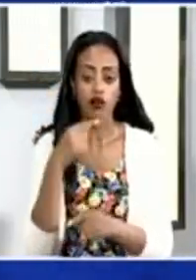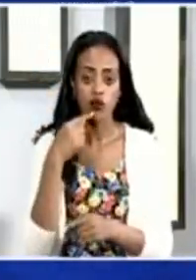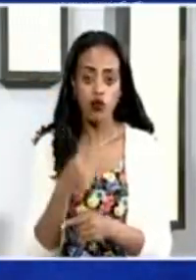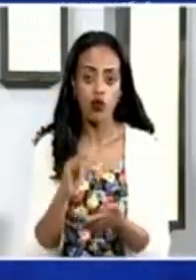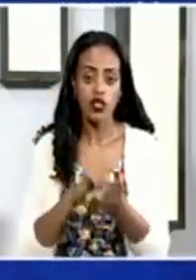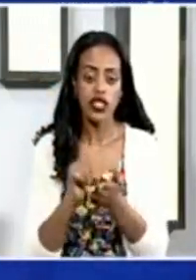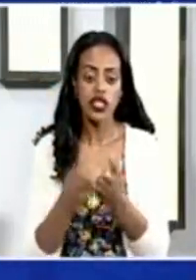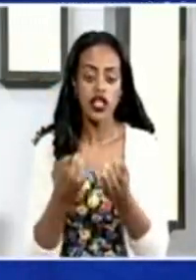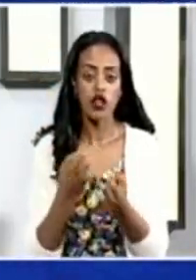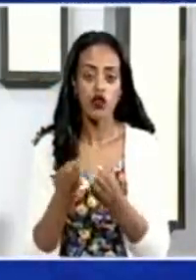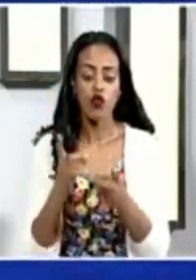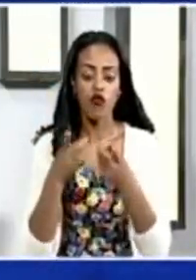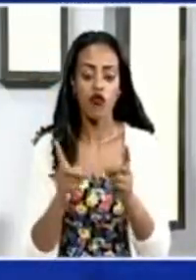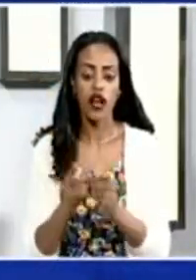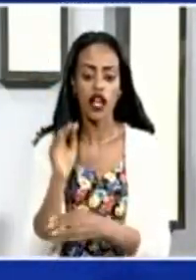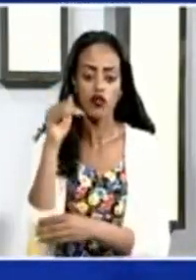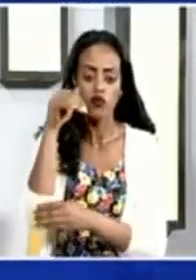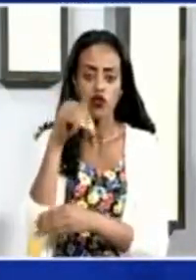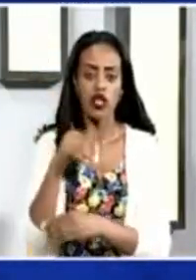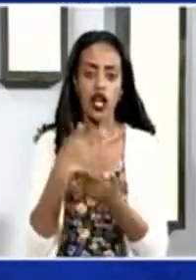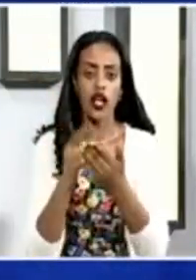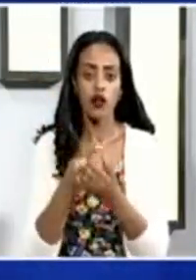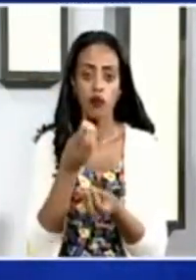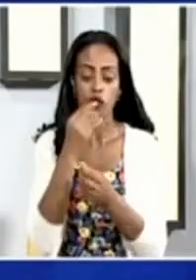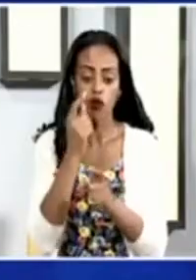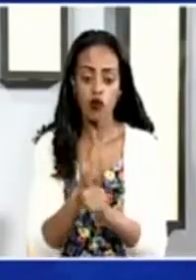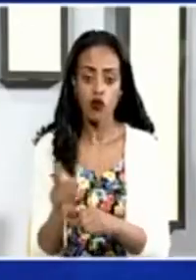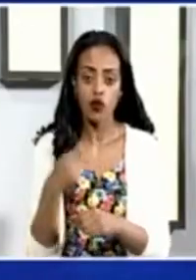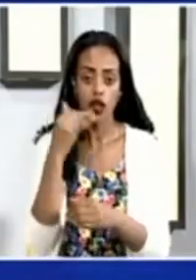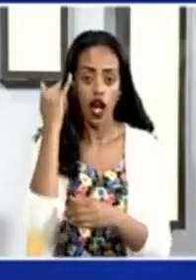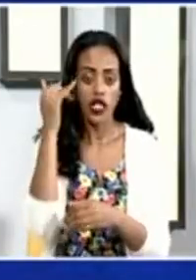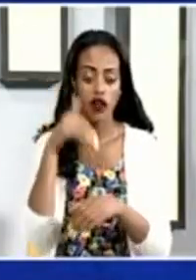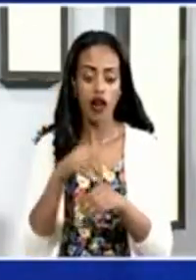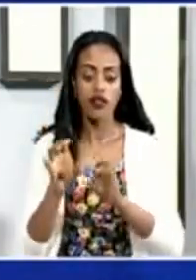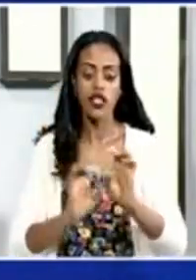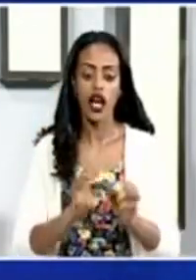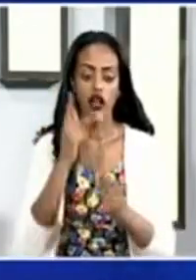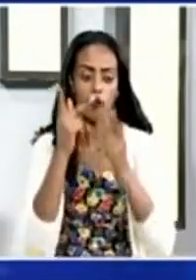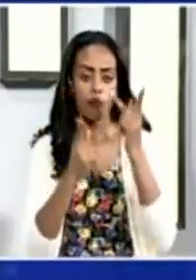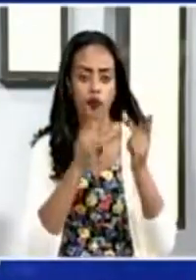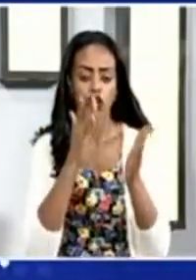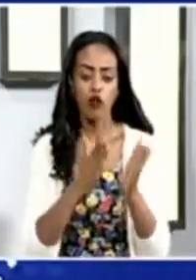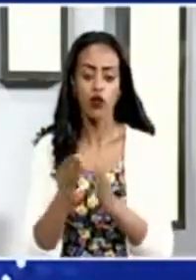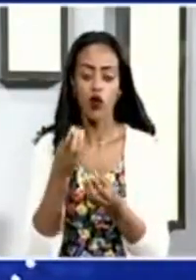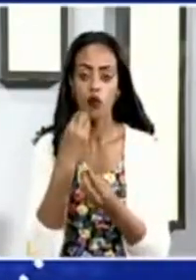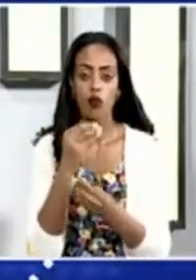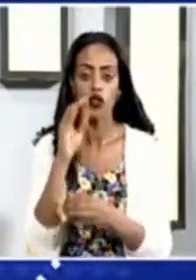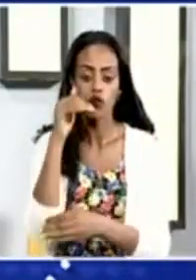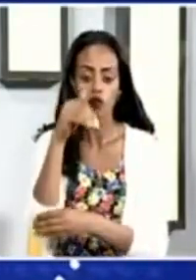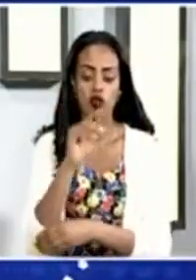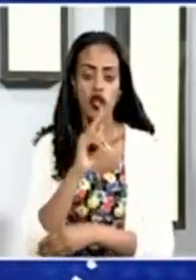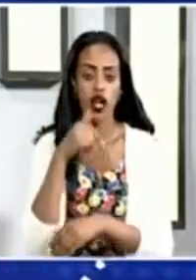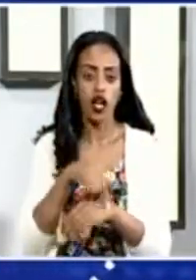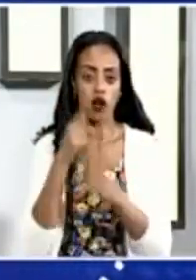ميكيل نزقلتو فريات مشلا مرقات وحسنة مقبل بزبل مري حسب أبزت خايدة مرئيت مجلاو مقب مشلا عودت أبزت